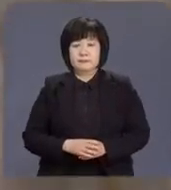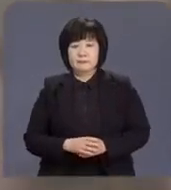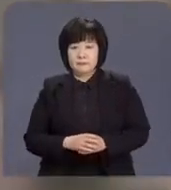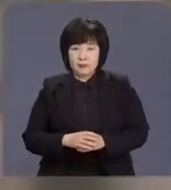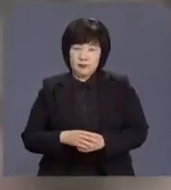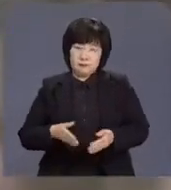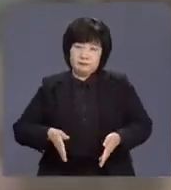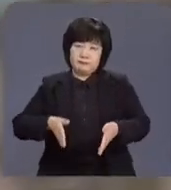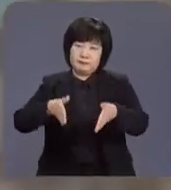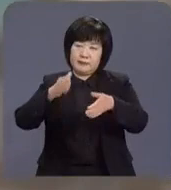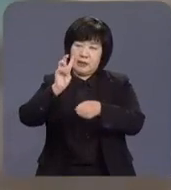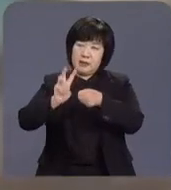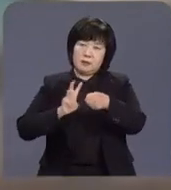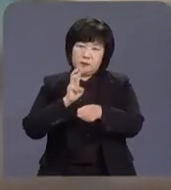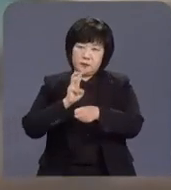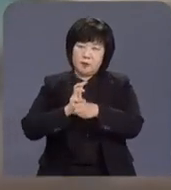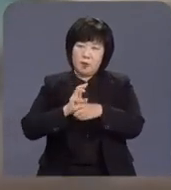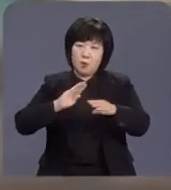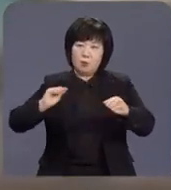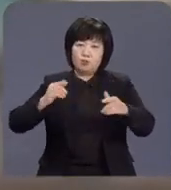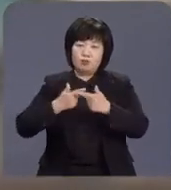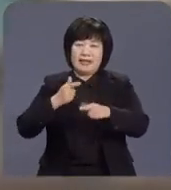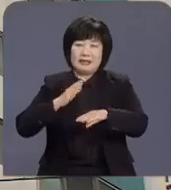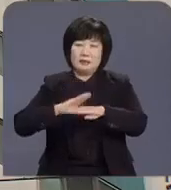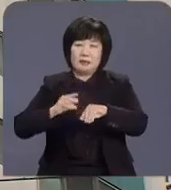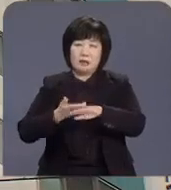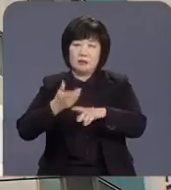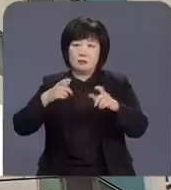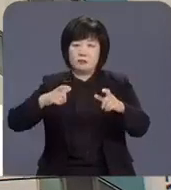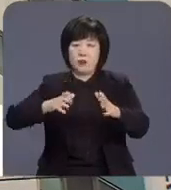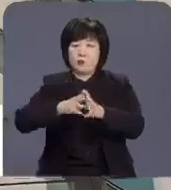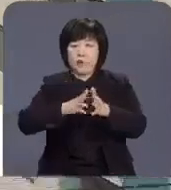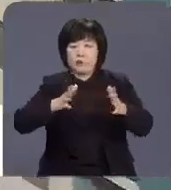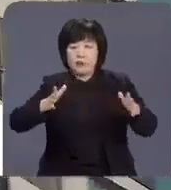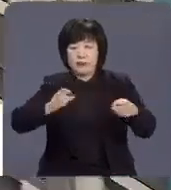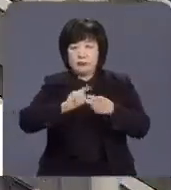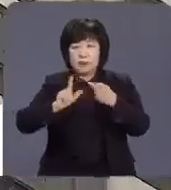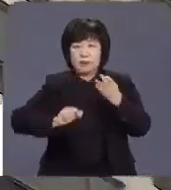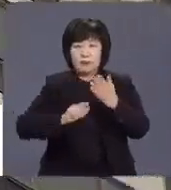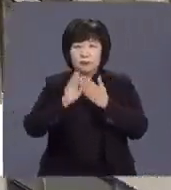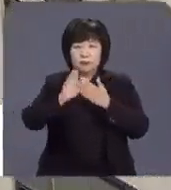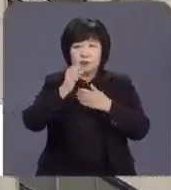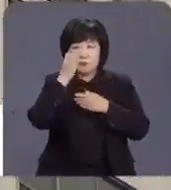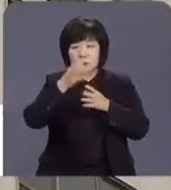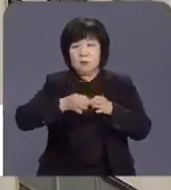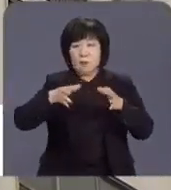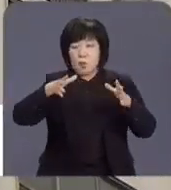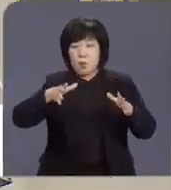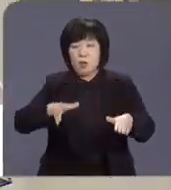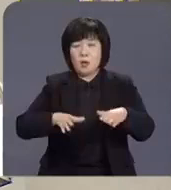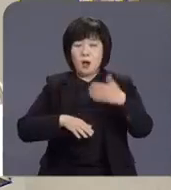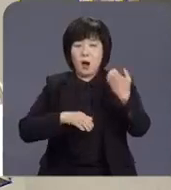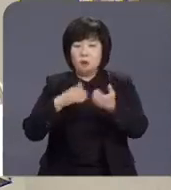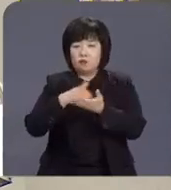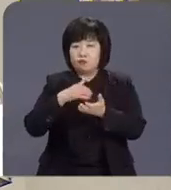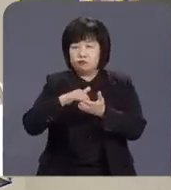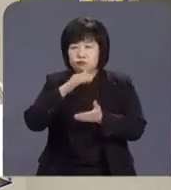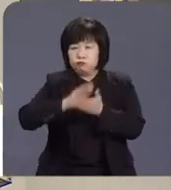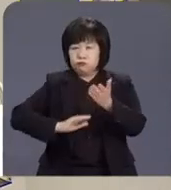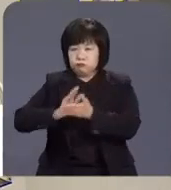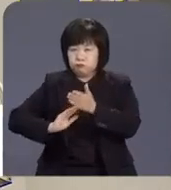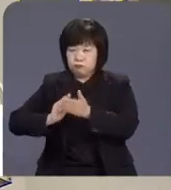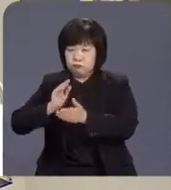지은 지 30년 된 부산 사상구의 한 아파트. 지난해 12월 이후 석 달 동안 90건 가까운 매매가